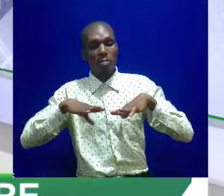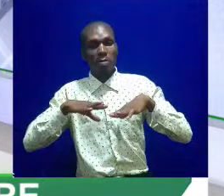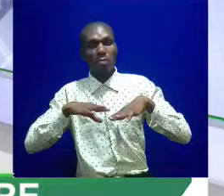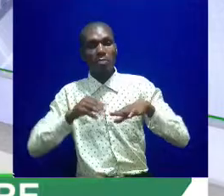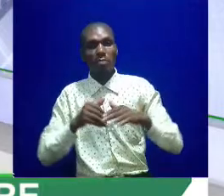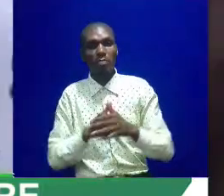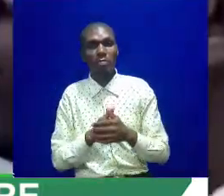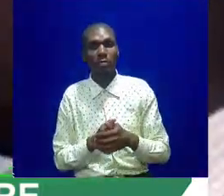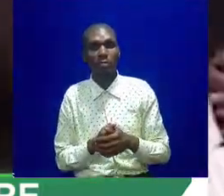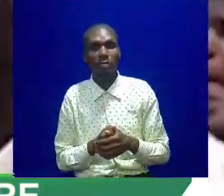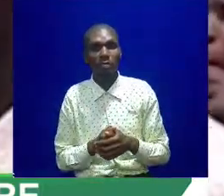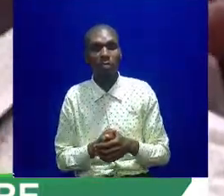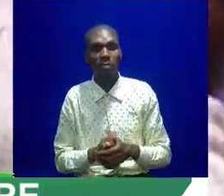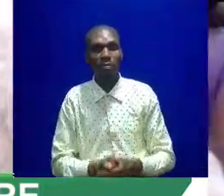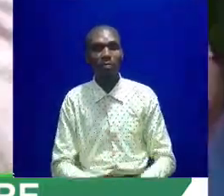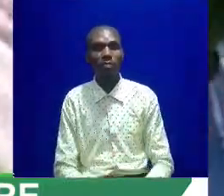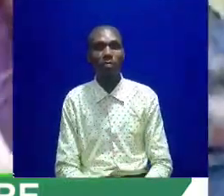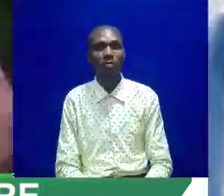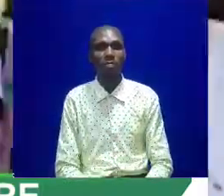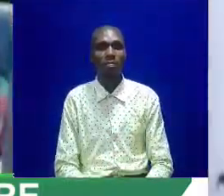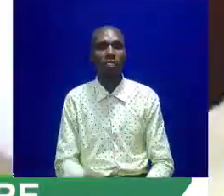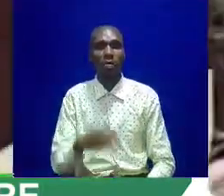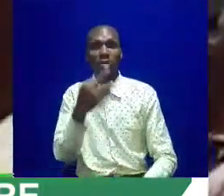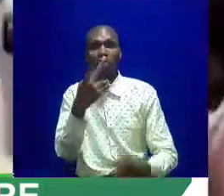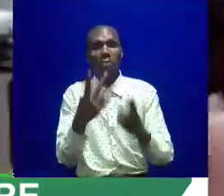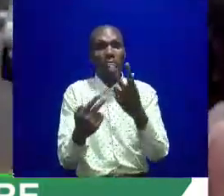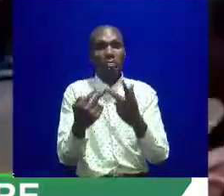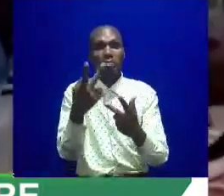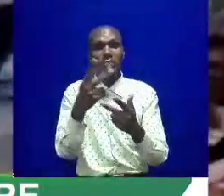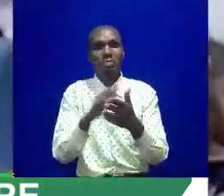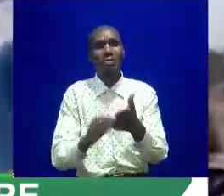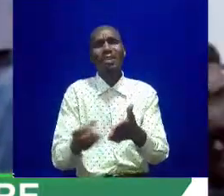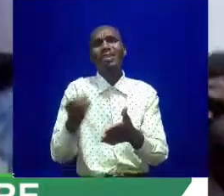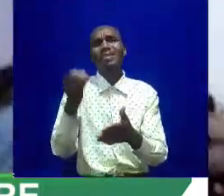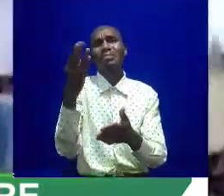bakugamba bei ya unga ipo wapi